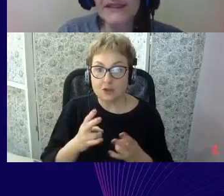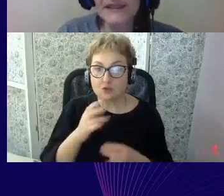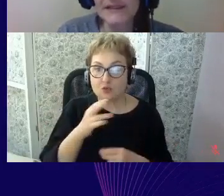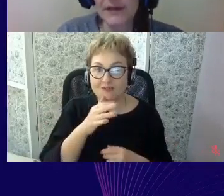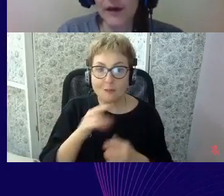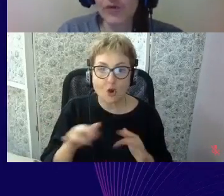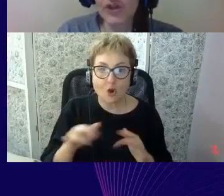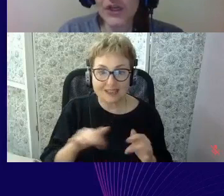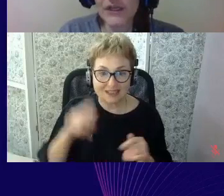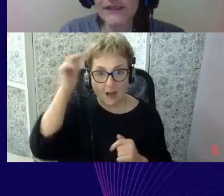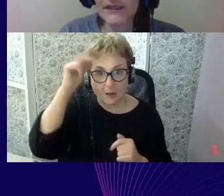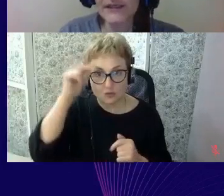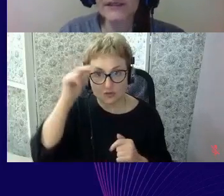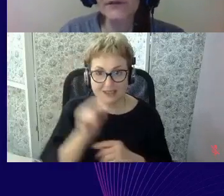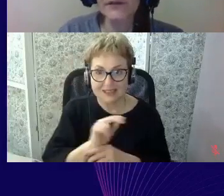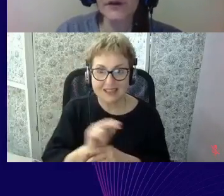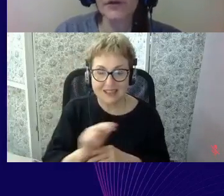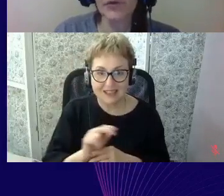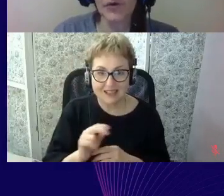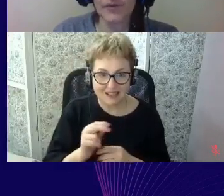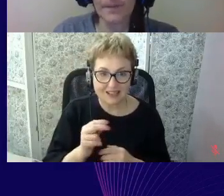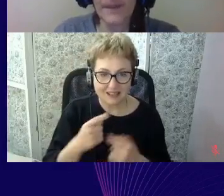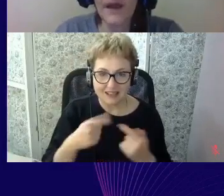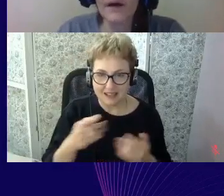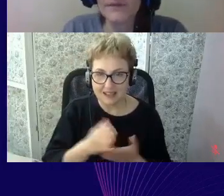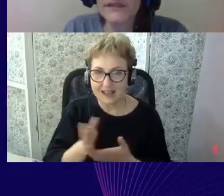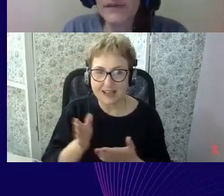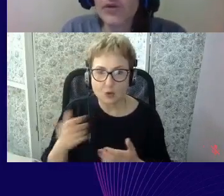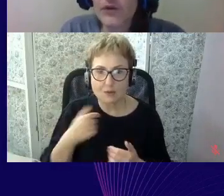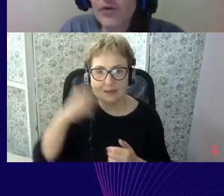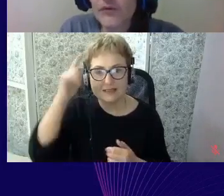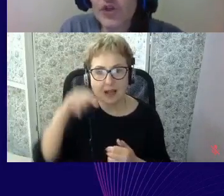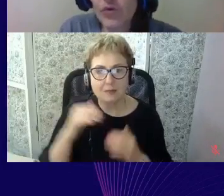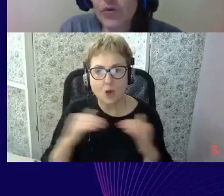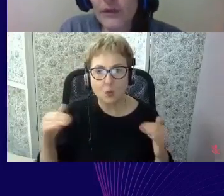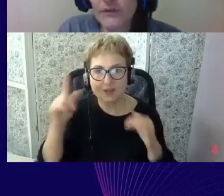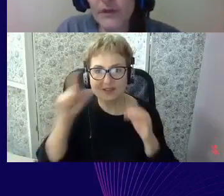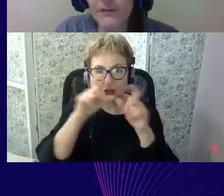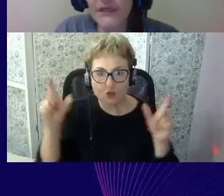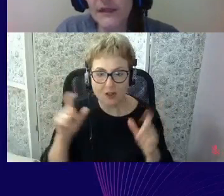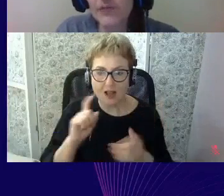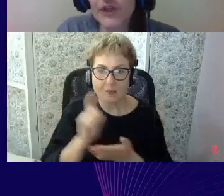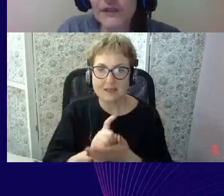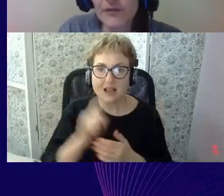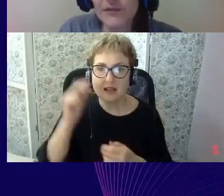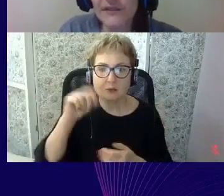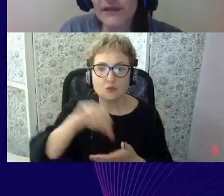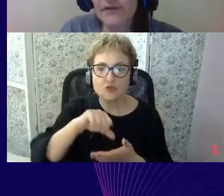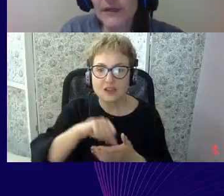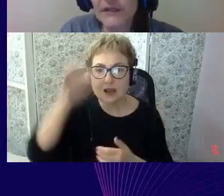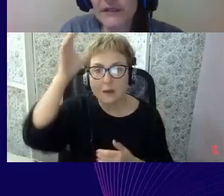в процессе обучения скорректировать траекторию. Мы знаем, что на уровне школы обязательным